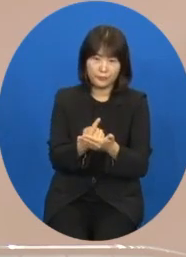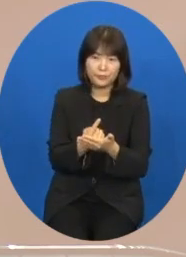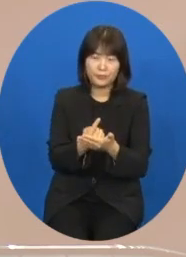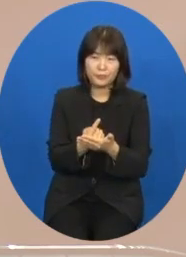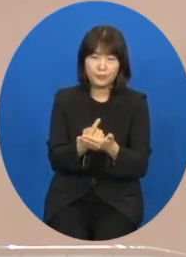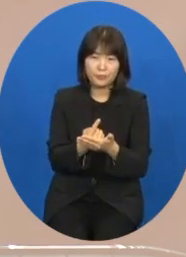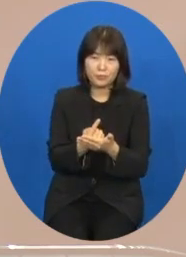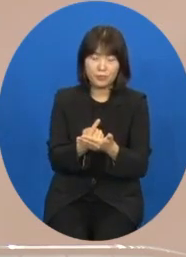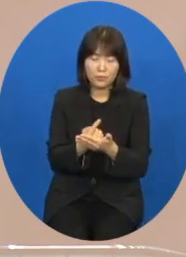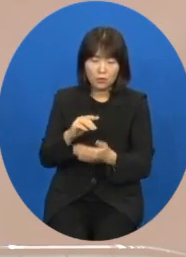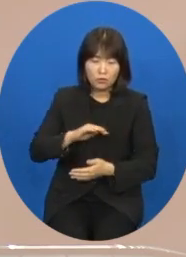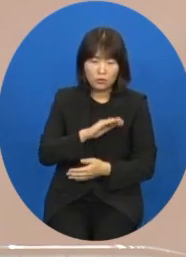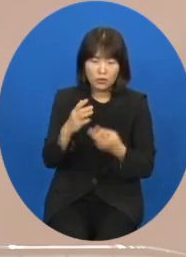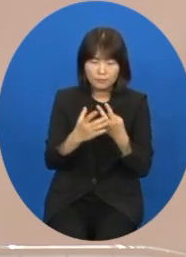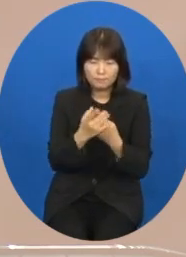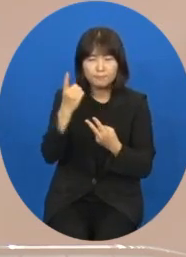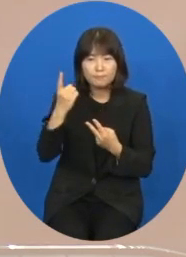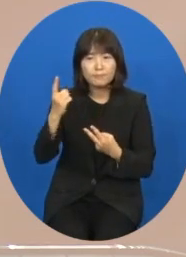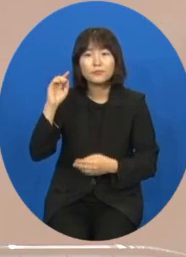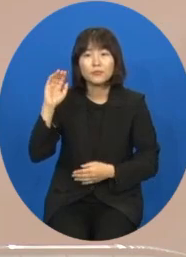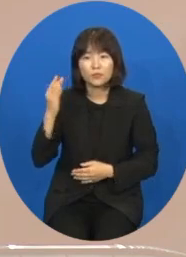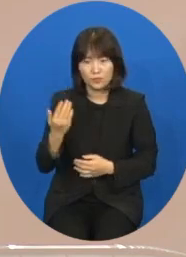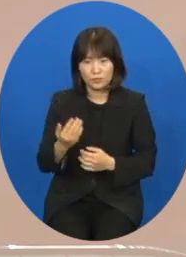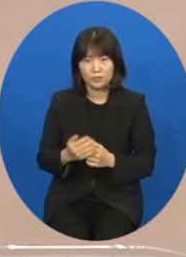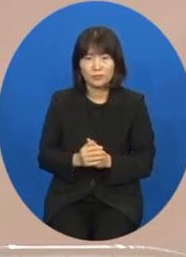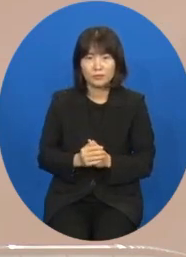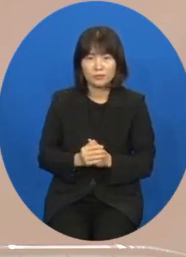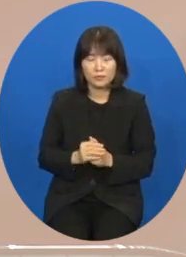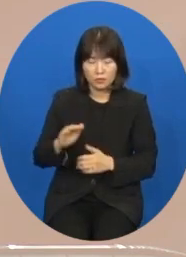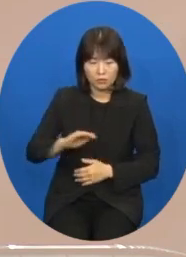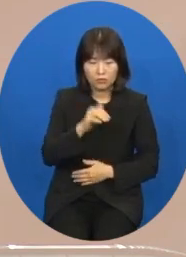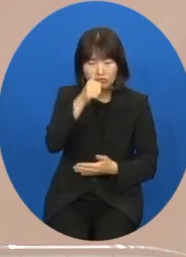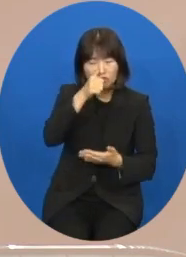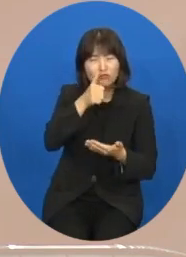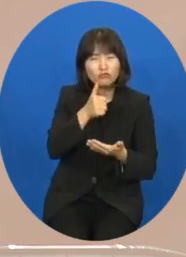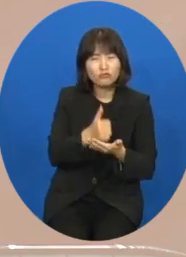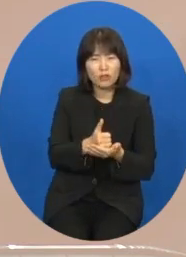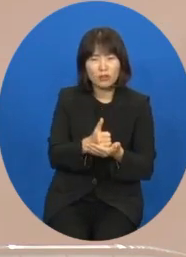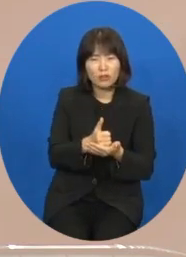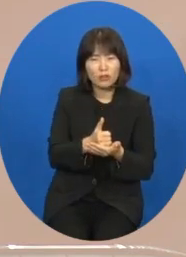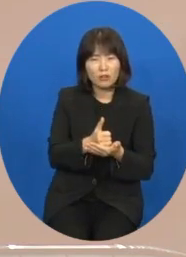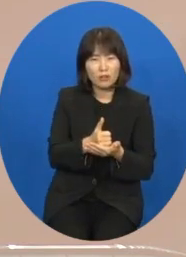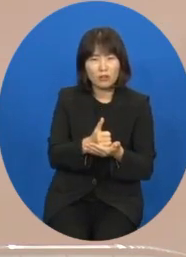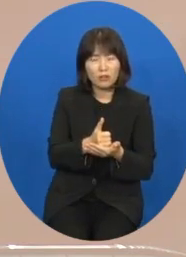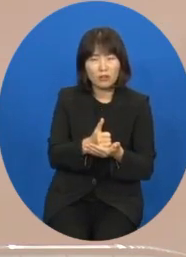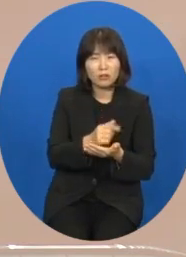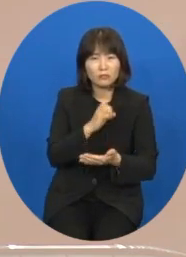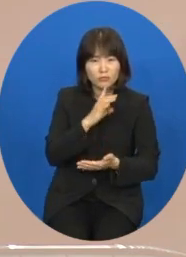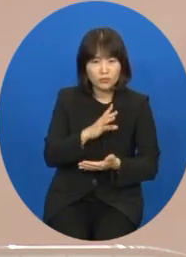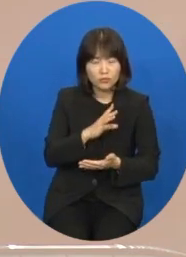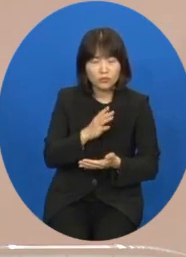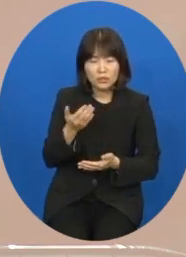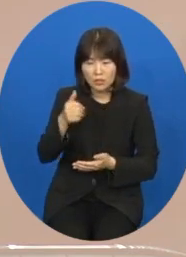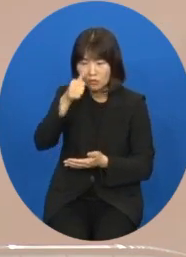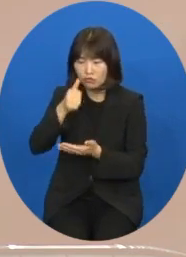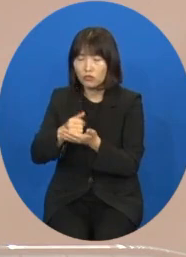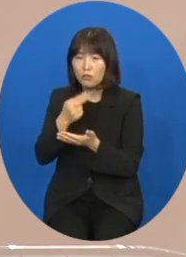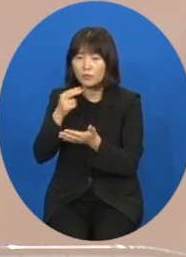한 몸이 되신 거예요. 우리는 죄 덩어리인데 그런데 죄 없으신